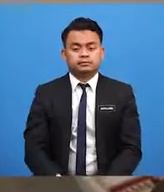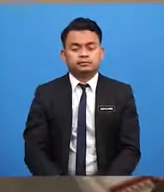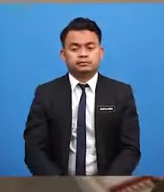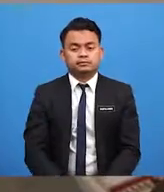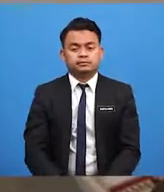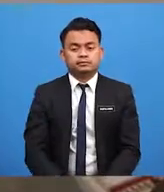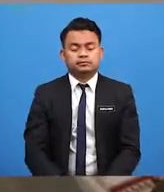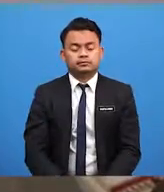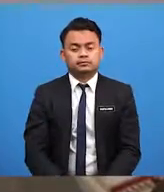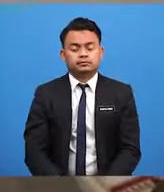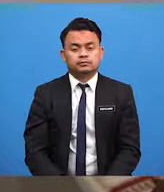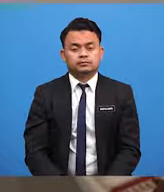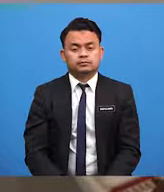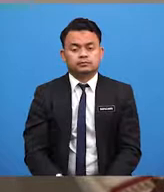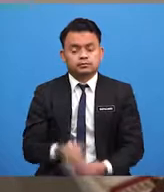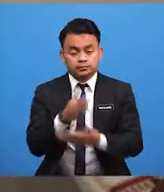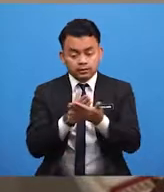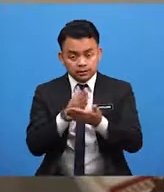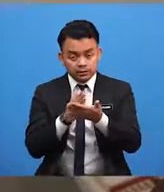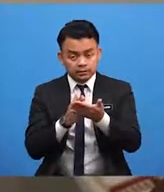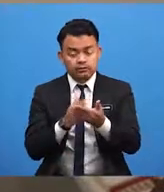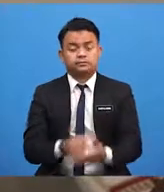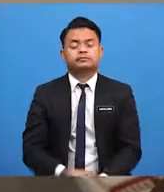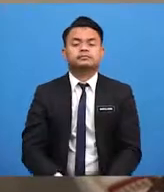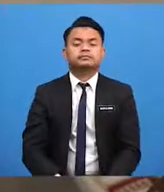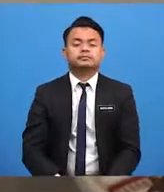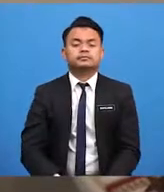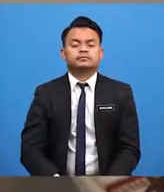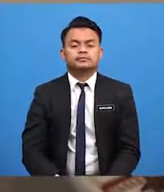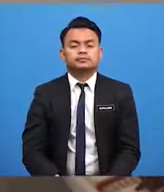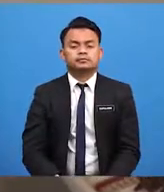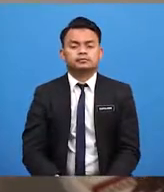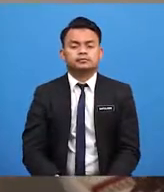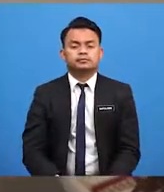Belahkan sedikit pada bawang untuk meletakkan bay leaf.